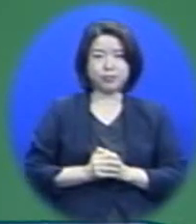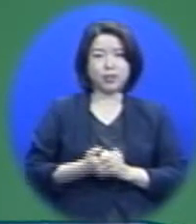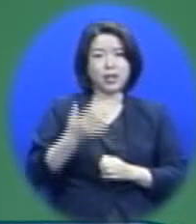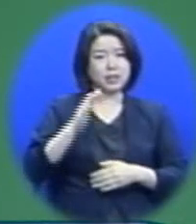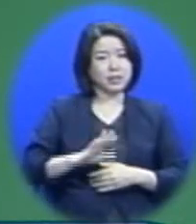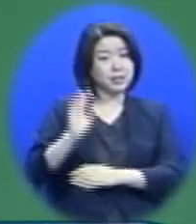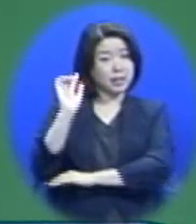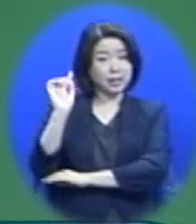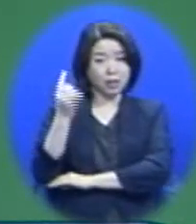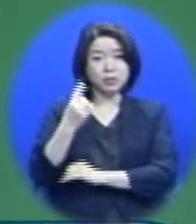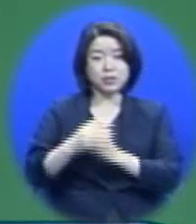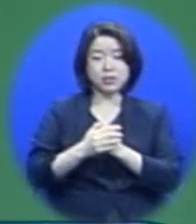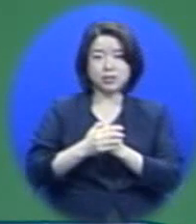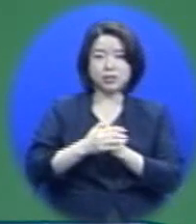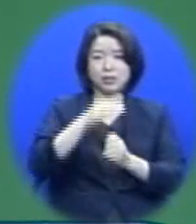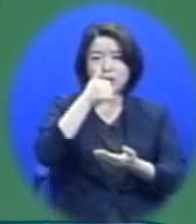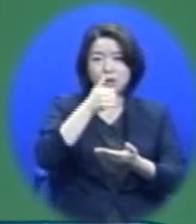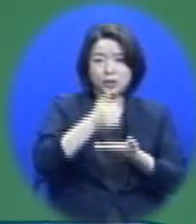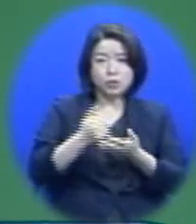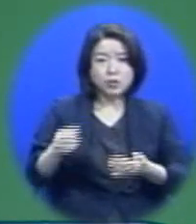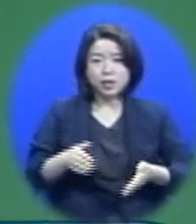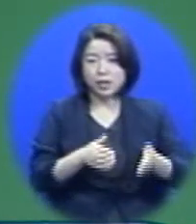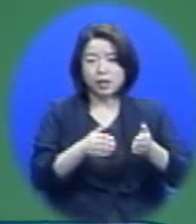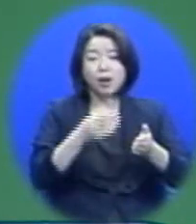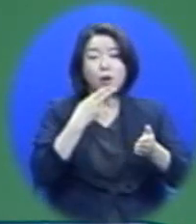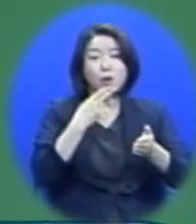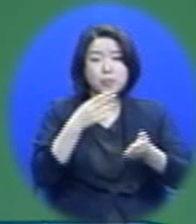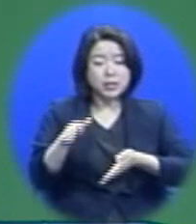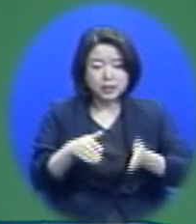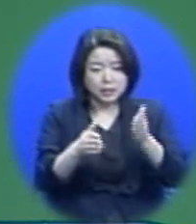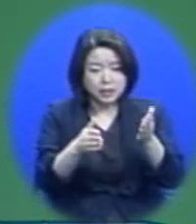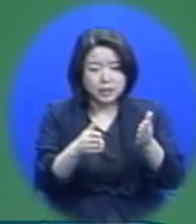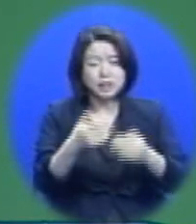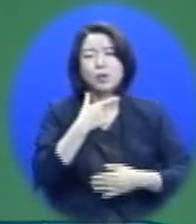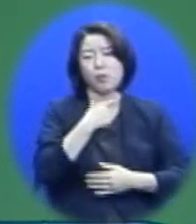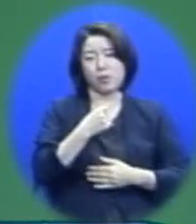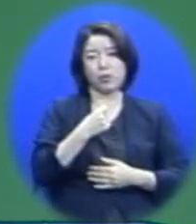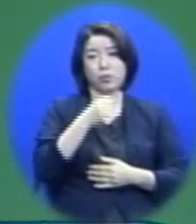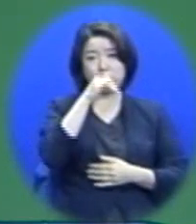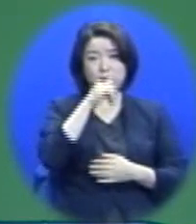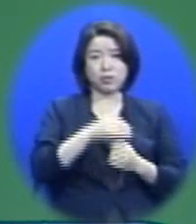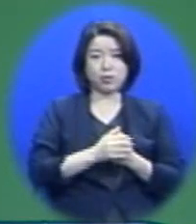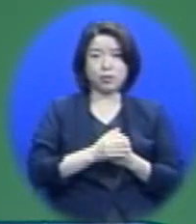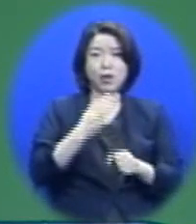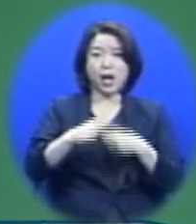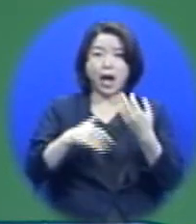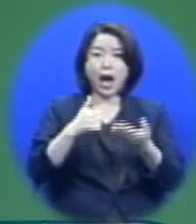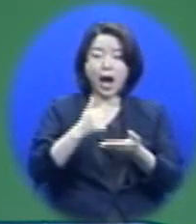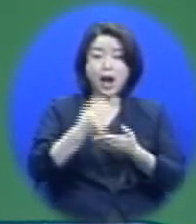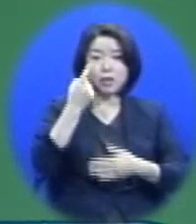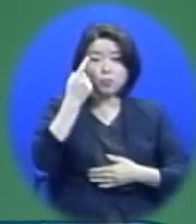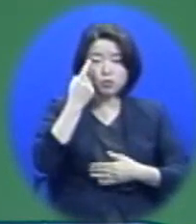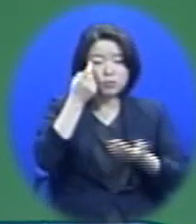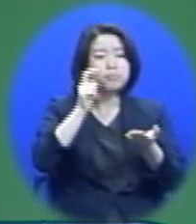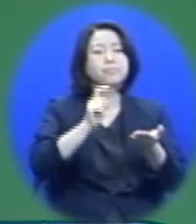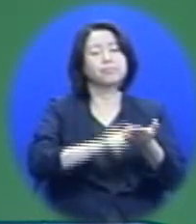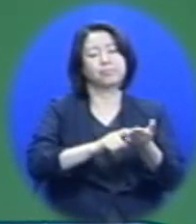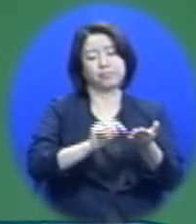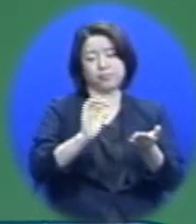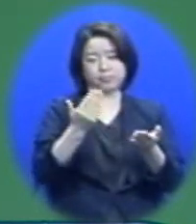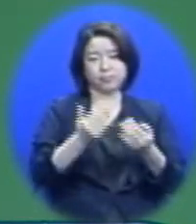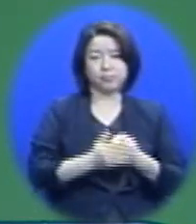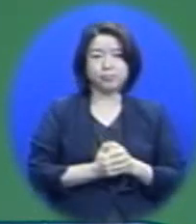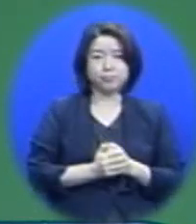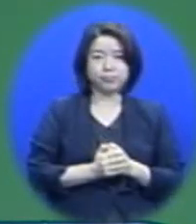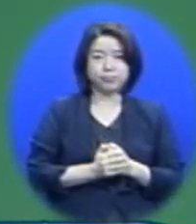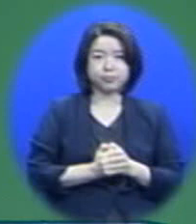그런데 다윗은 흠이 없는 삶을 갈망한 거예요. 하나님의 눈에 뜰 수밖에 없는 사람이죠.